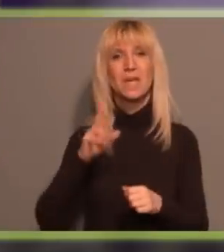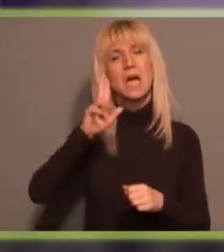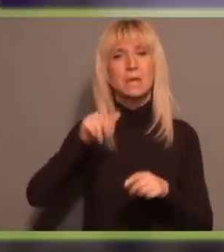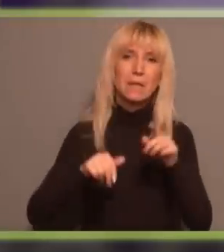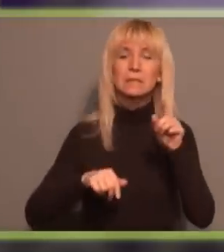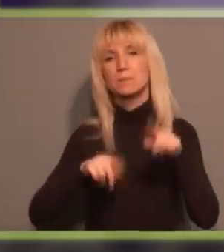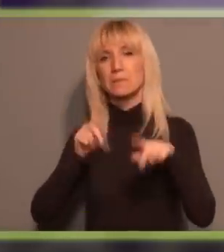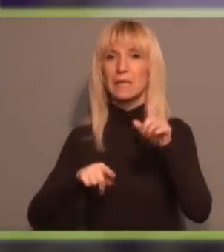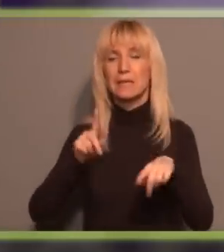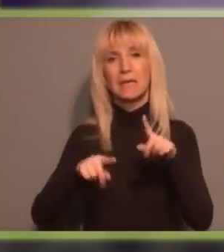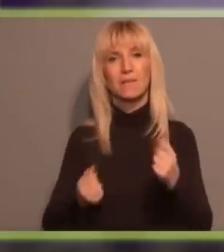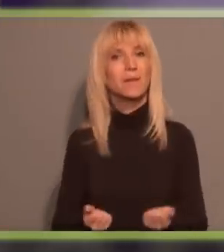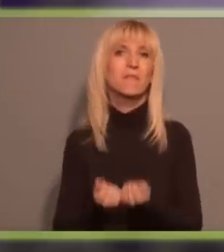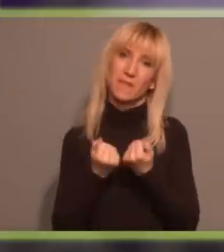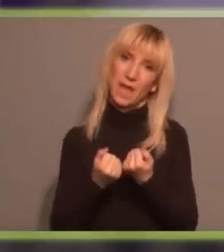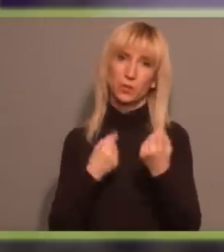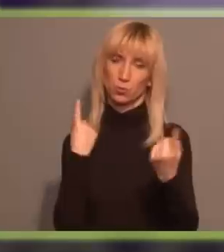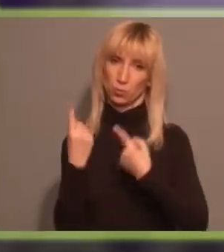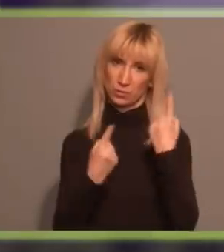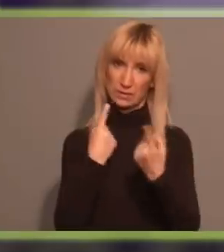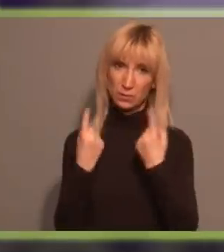sam tešku situaciju,